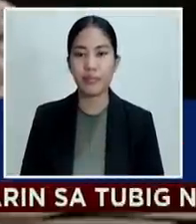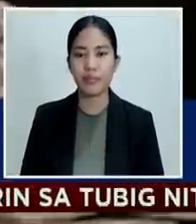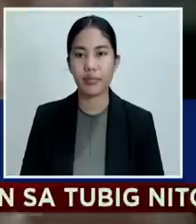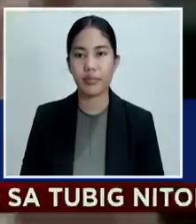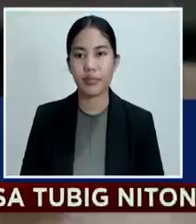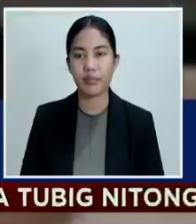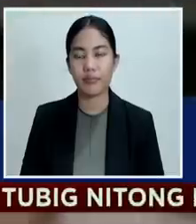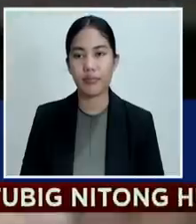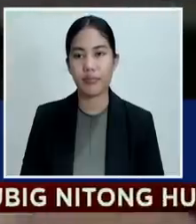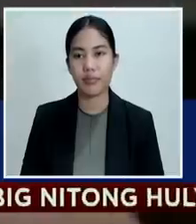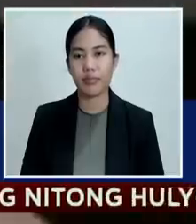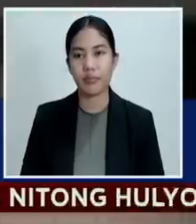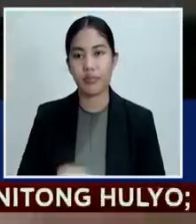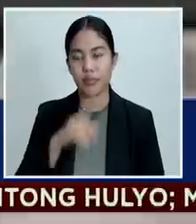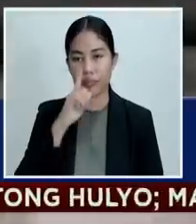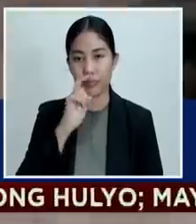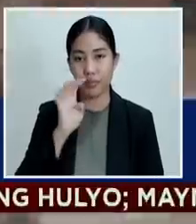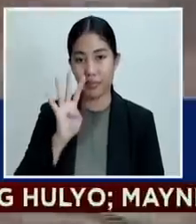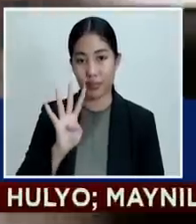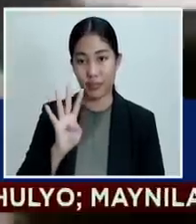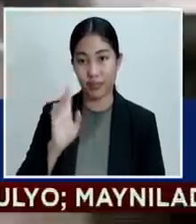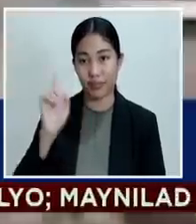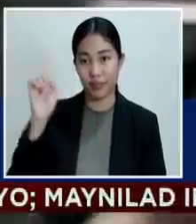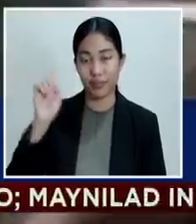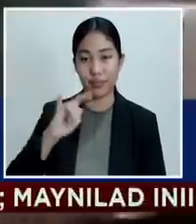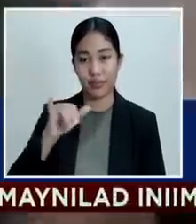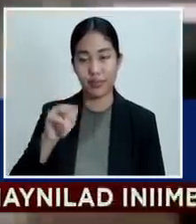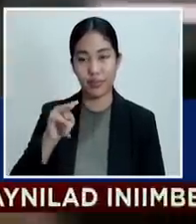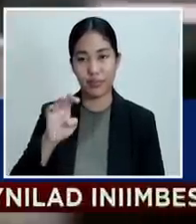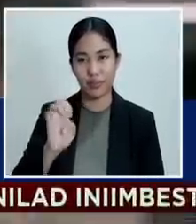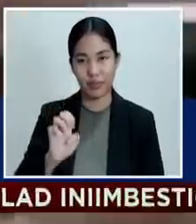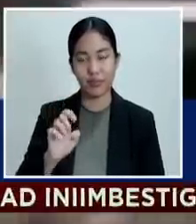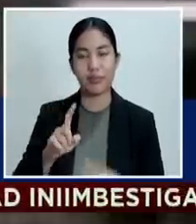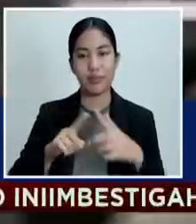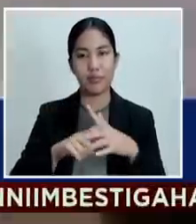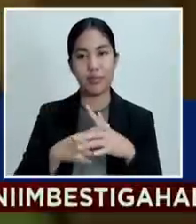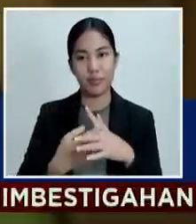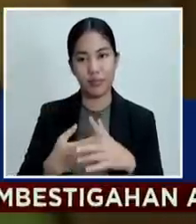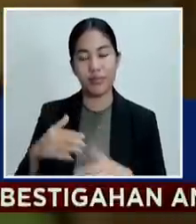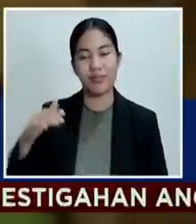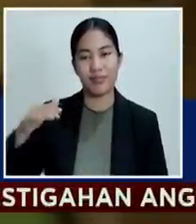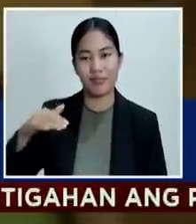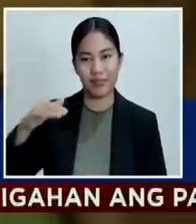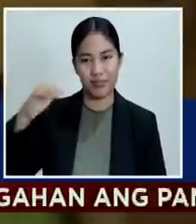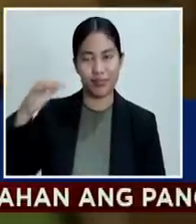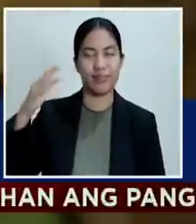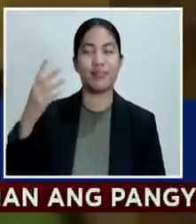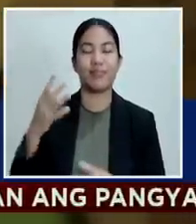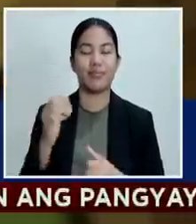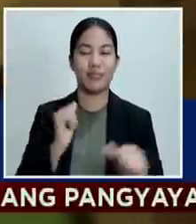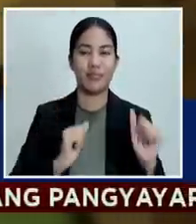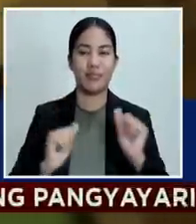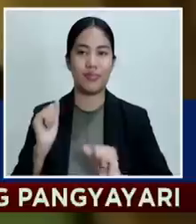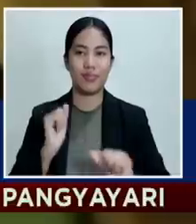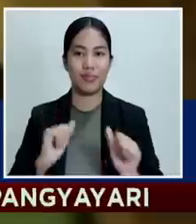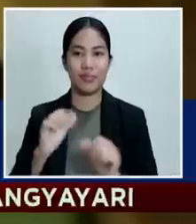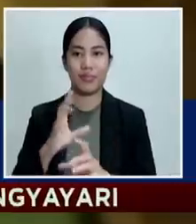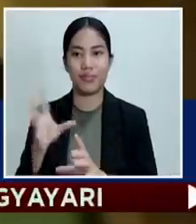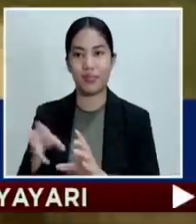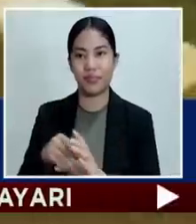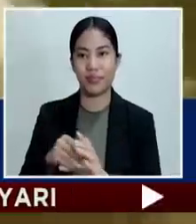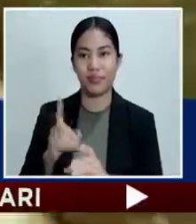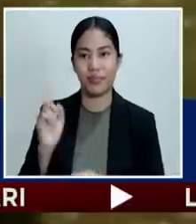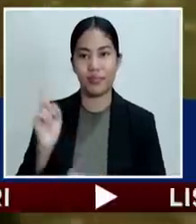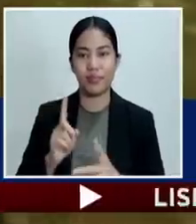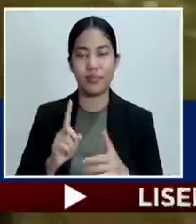Apat na taong gulang pa lang si Jane Oynesa nang mag-umpisa ang kanyang acting career. Ilan sa mga serye kung saan siya unang